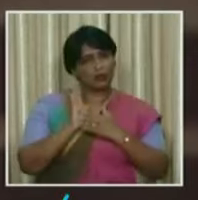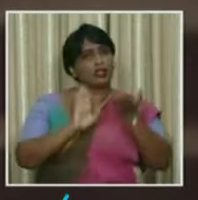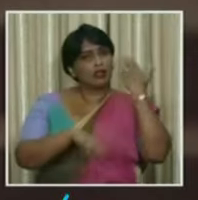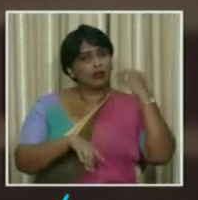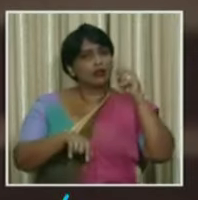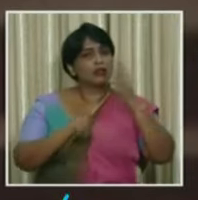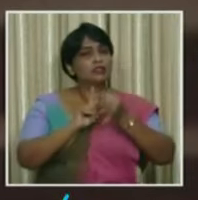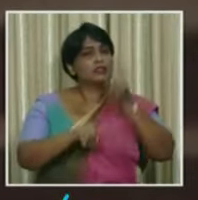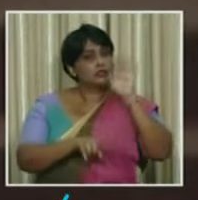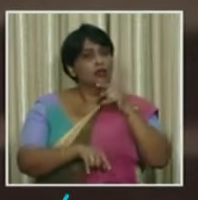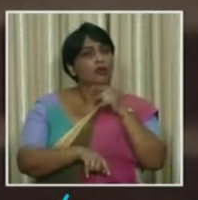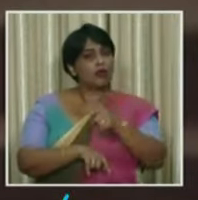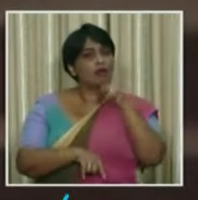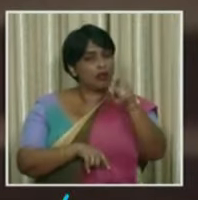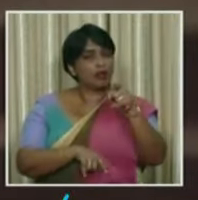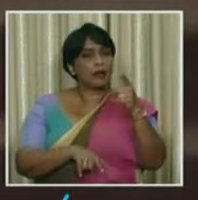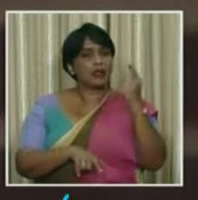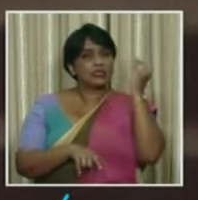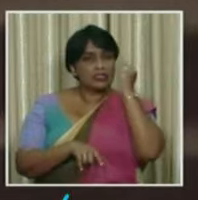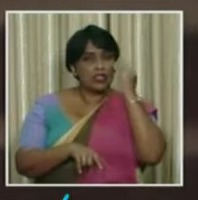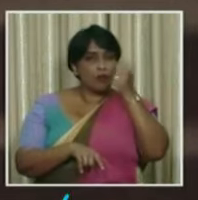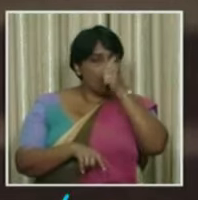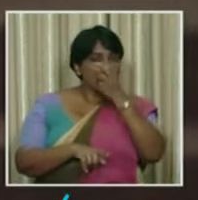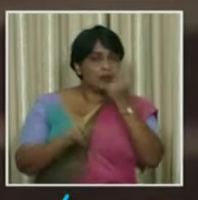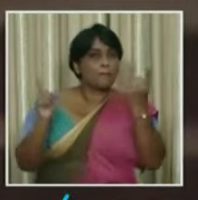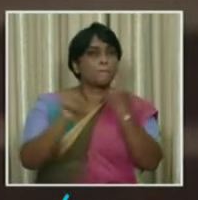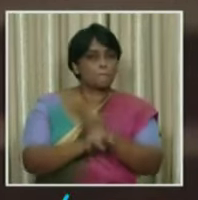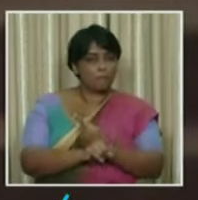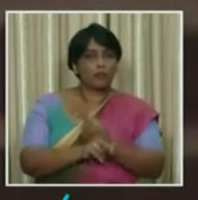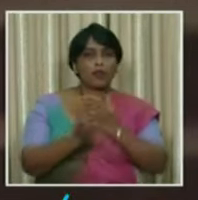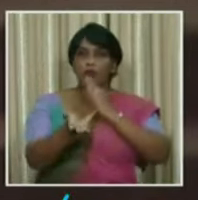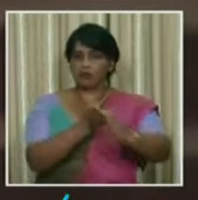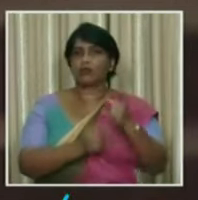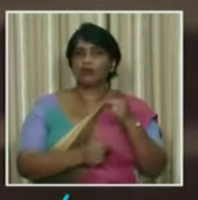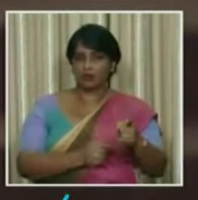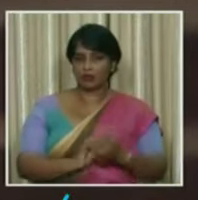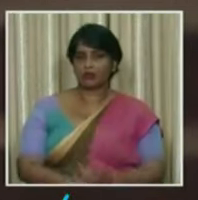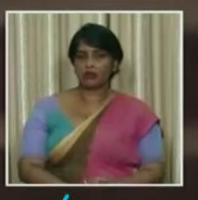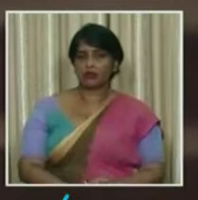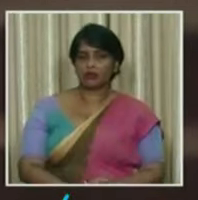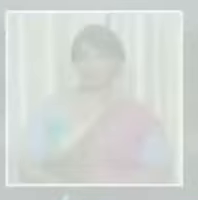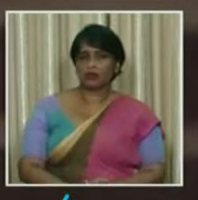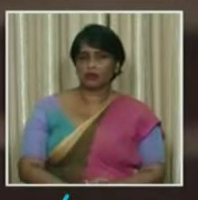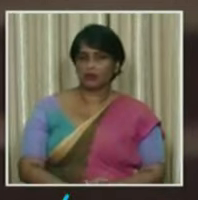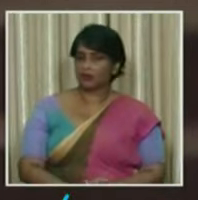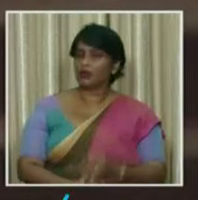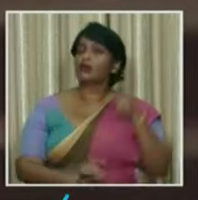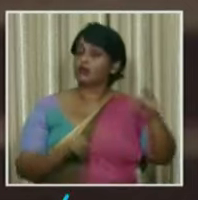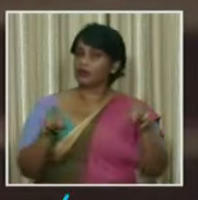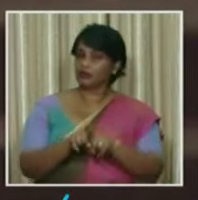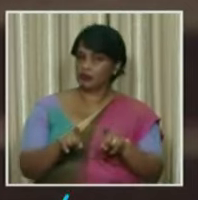හිටපු ජනාධිපතිතුමා තමයි ඔබතුමාගේ සහෝදරිය හොරපසල්ලි මාරු කරනකොට බේරගන්න කටි ඒක හරි හරි ඒක බලපාන ඒ